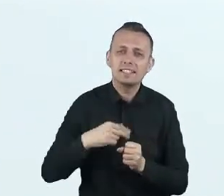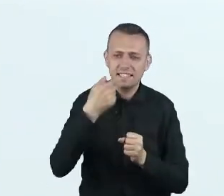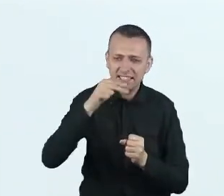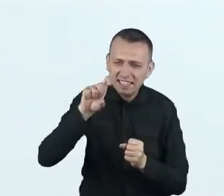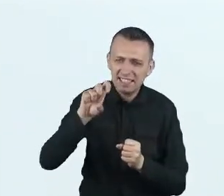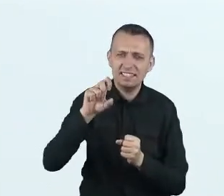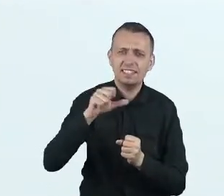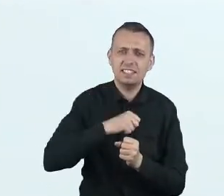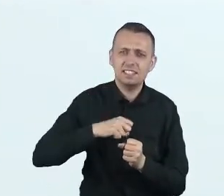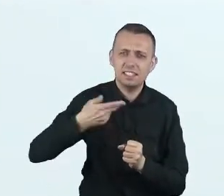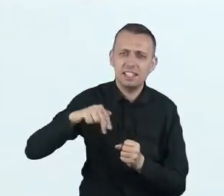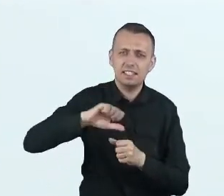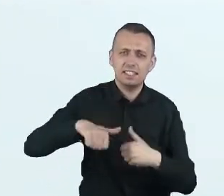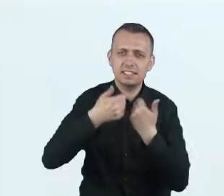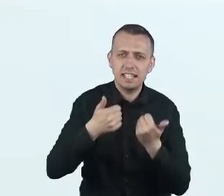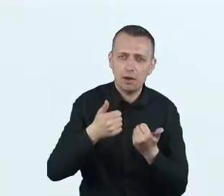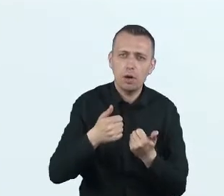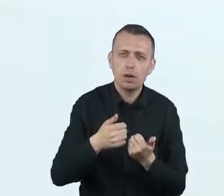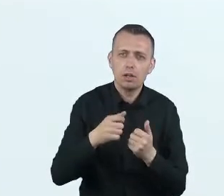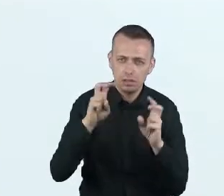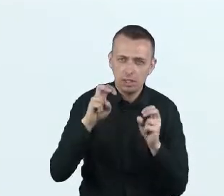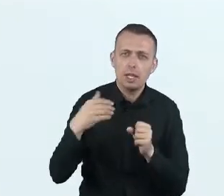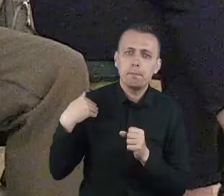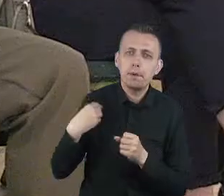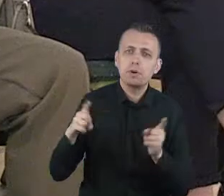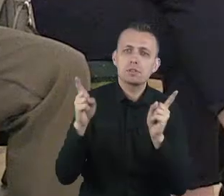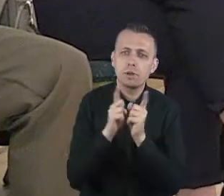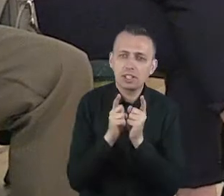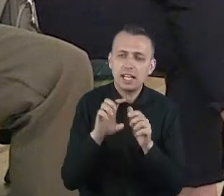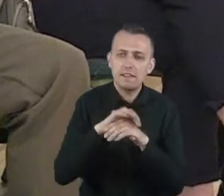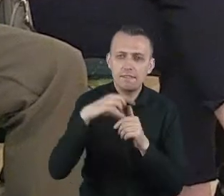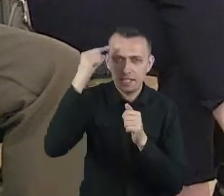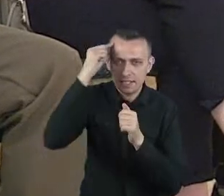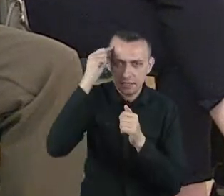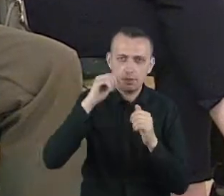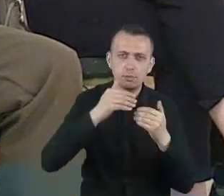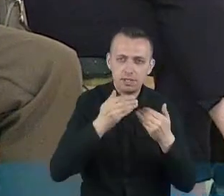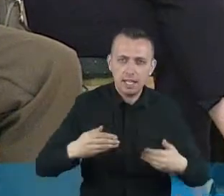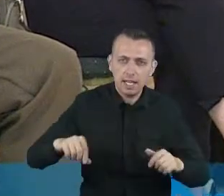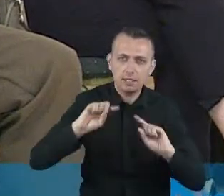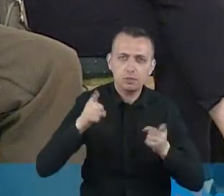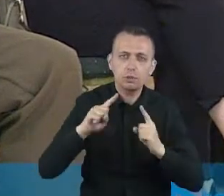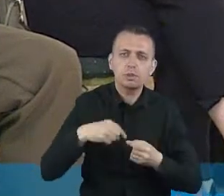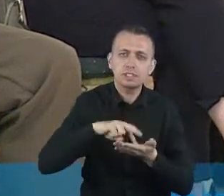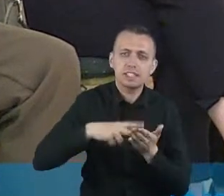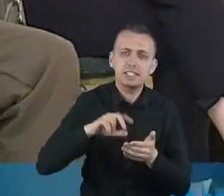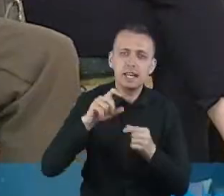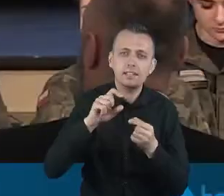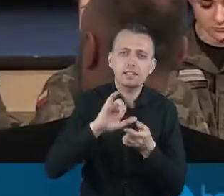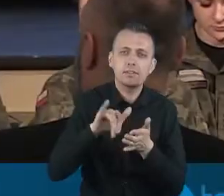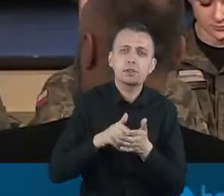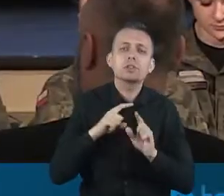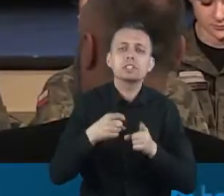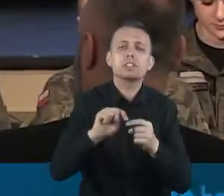spotkania autorskiego zorganizowanego w Centrum Teatru Muzyki i Tańca w Kutnie. We wtorek 10 kwietnia w Centrum Teatru Muzyki i Tańca w